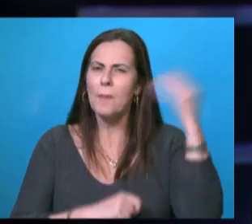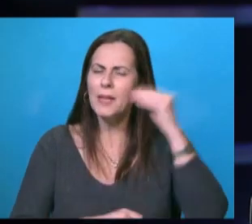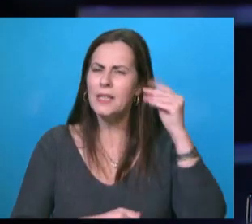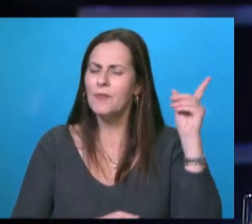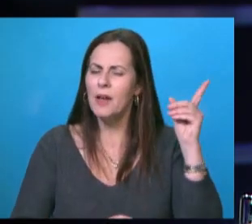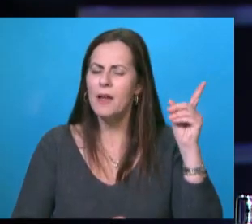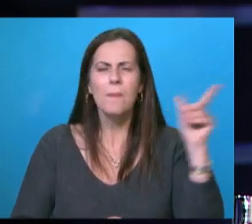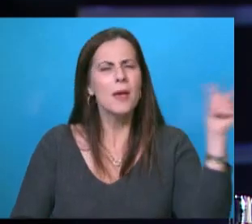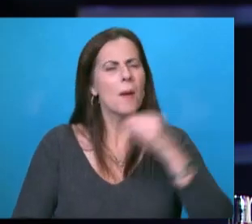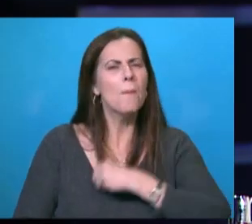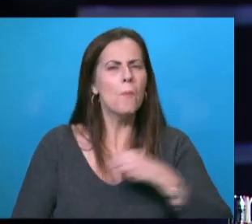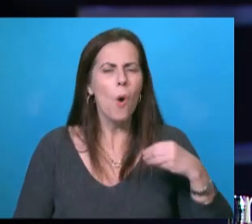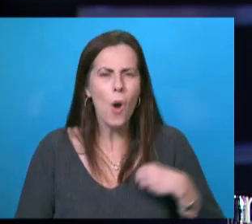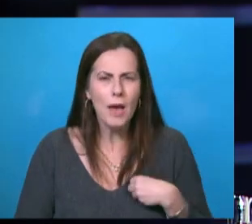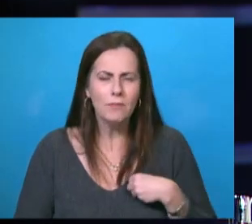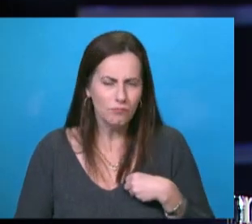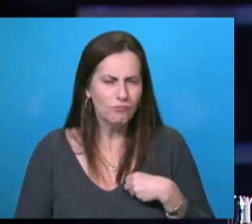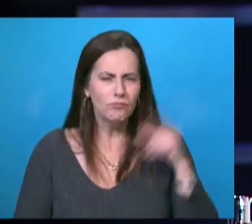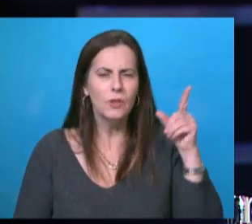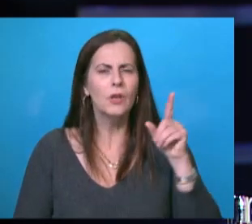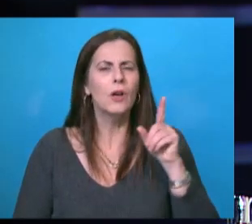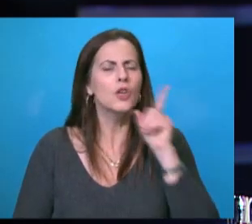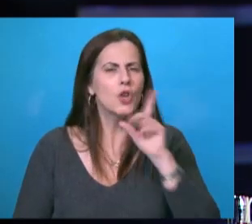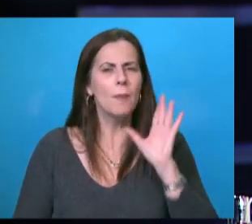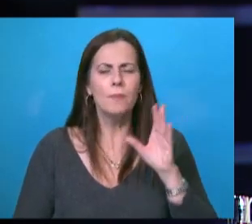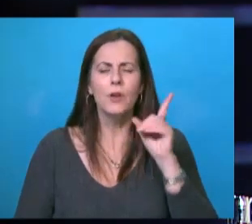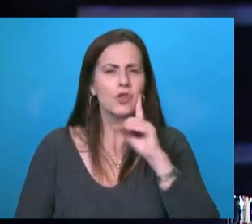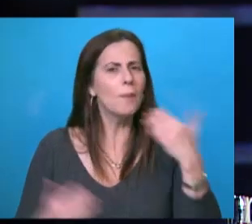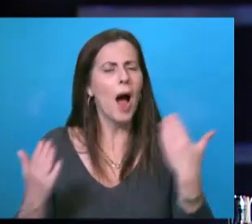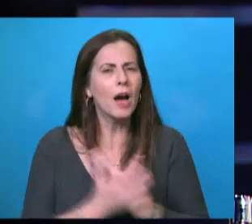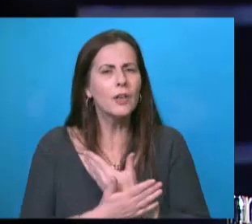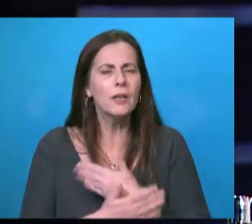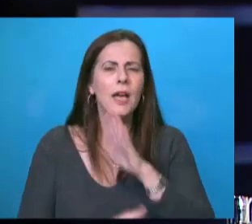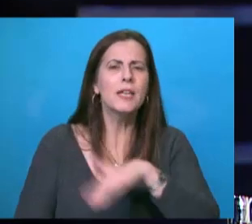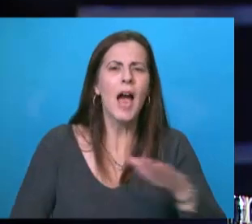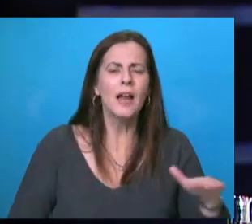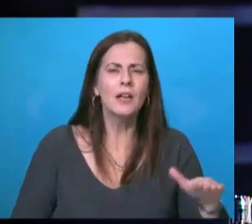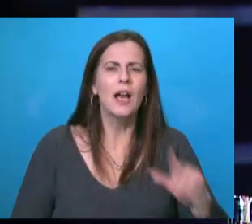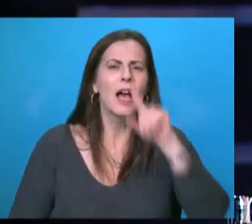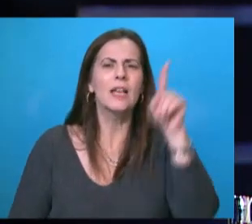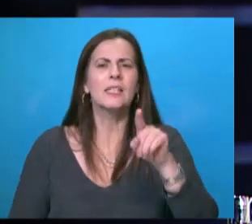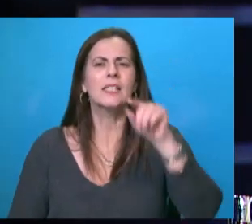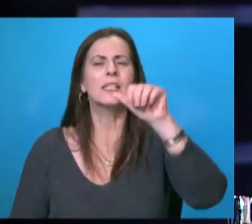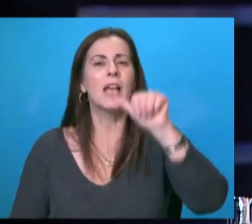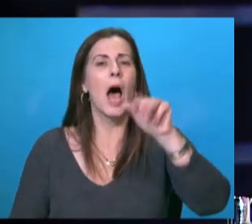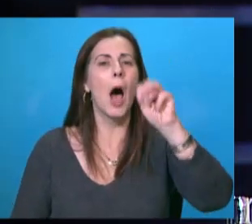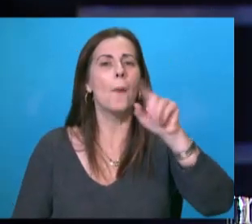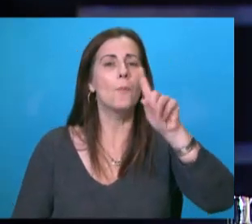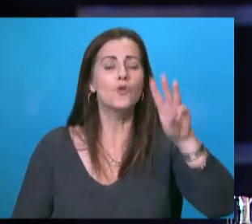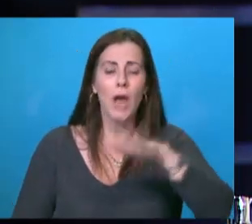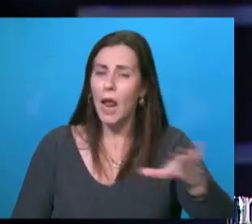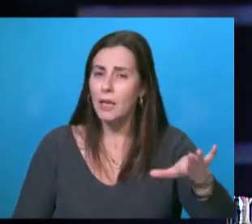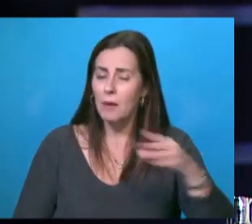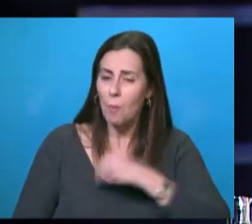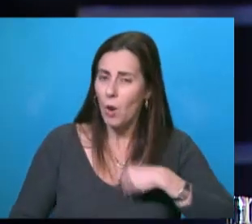בעיירה לבוניה בפולין את שמו. השם החדש, ילדי זמושץ', הוא לזכרם של ילדים פולנים נוצרים